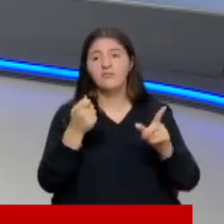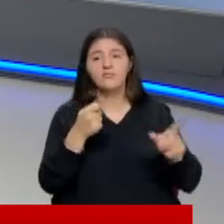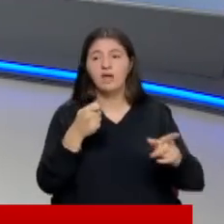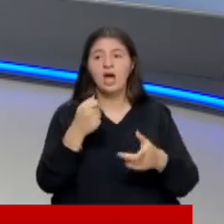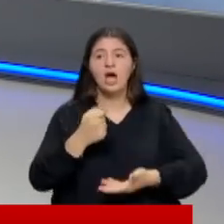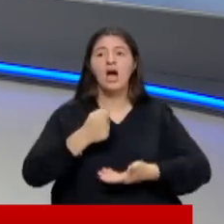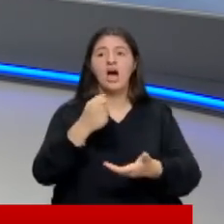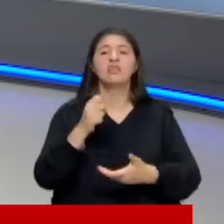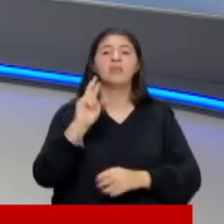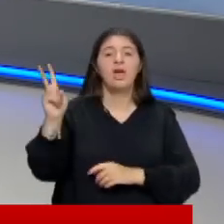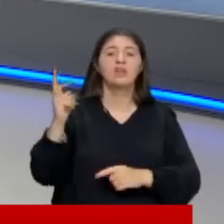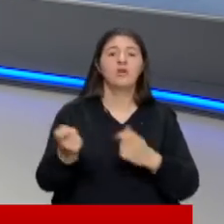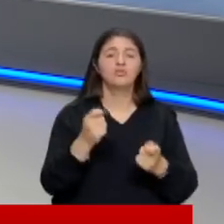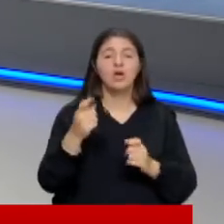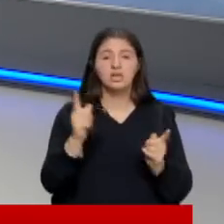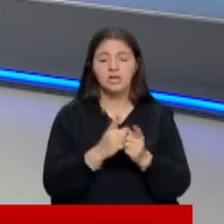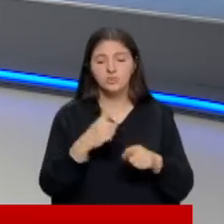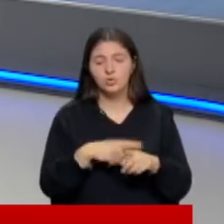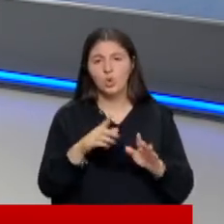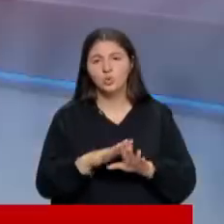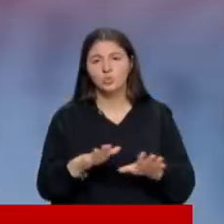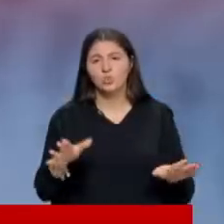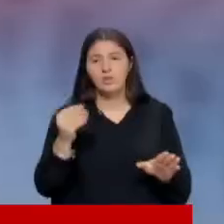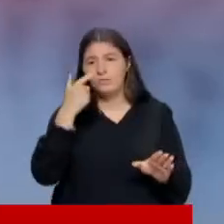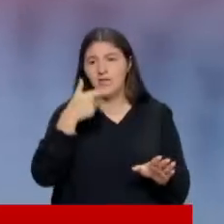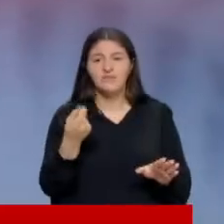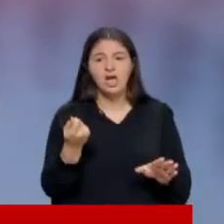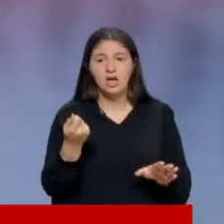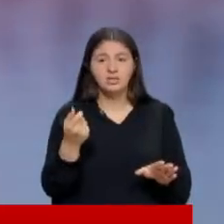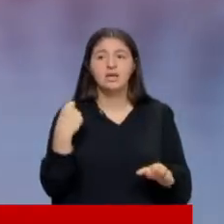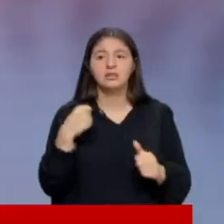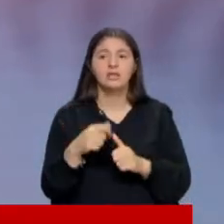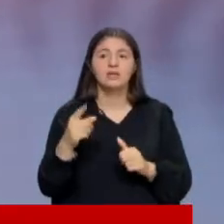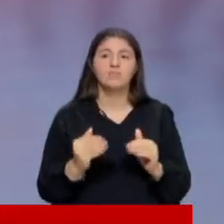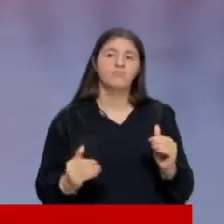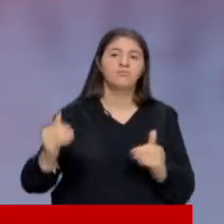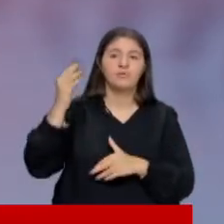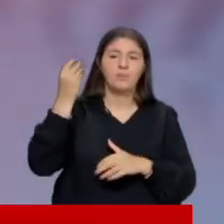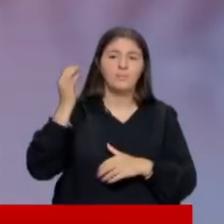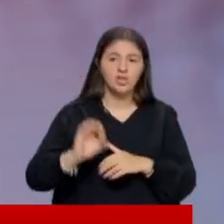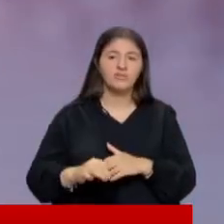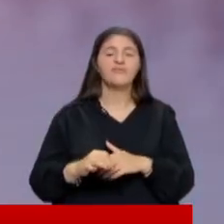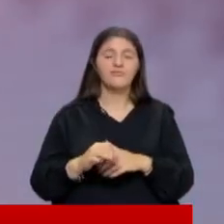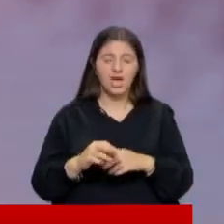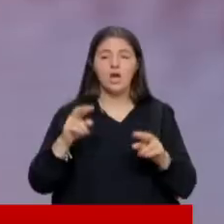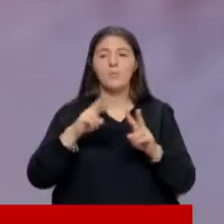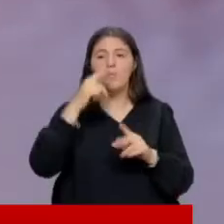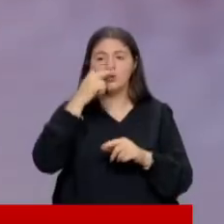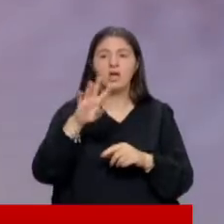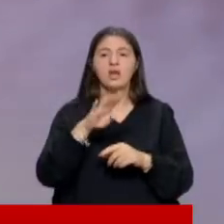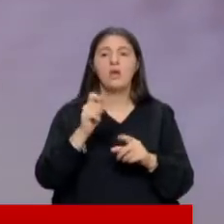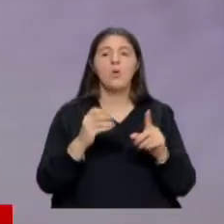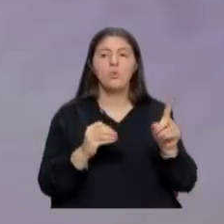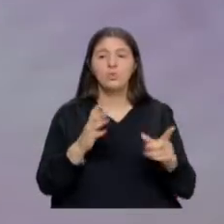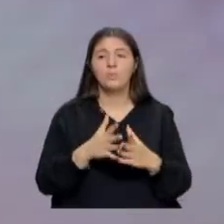hazineye çalışıyor Kısa bir süre durgun kalan akaryakıt fiyatları yeniden yükselse geçti ve 40 lirayı